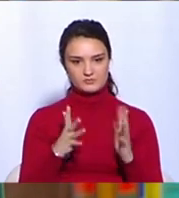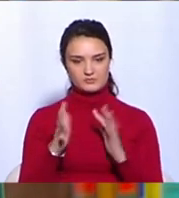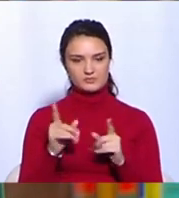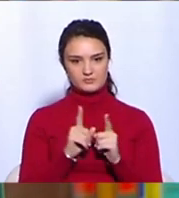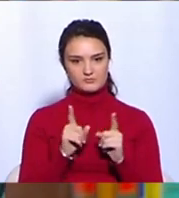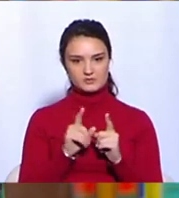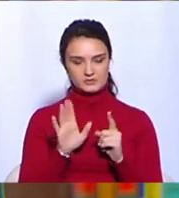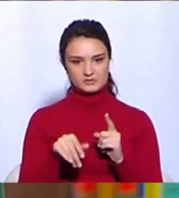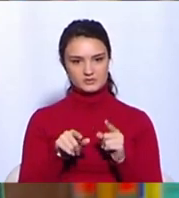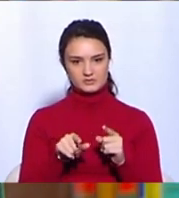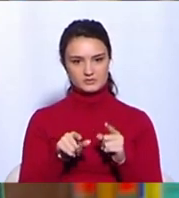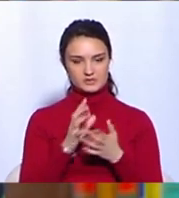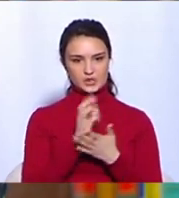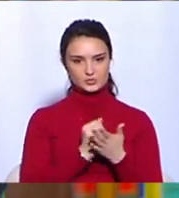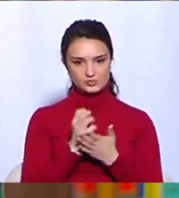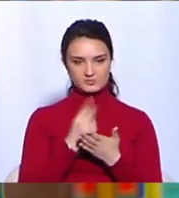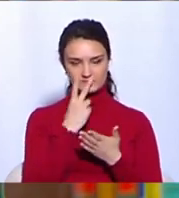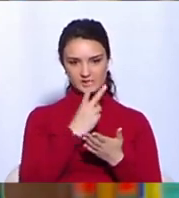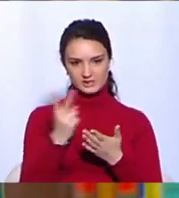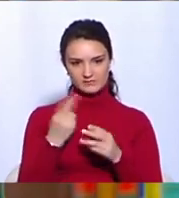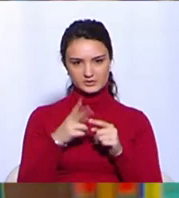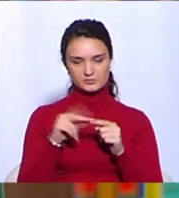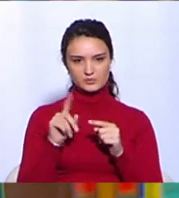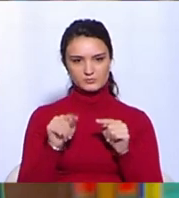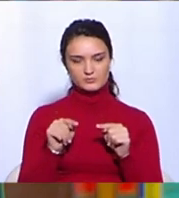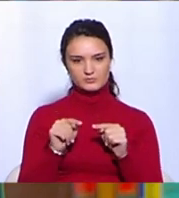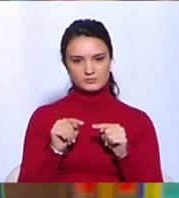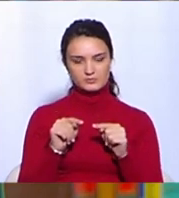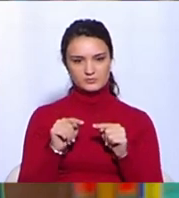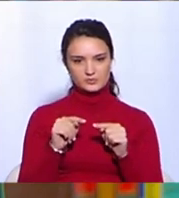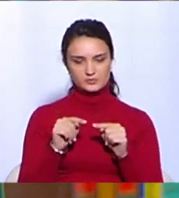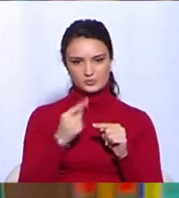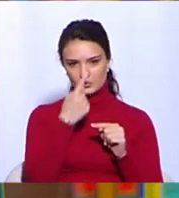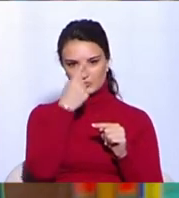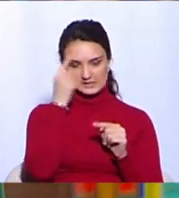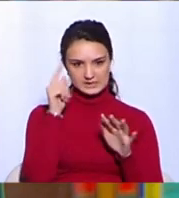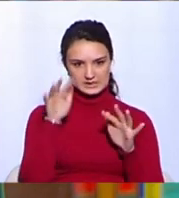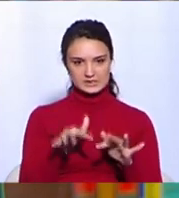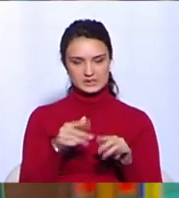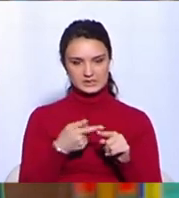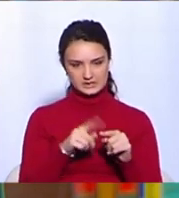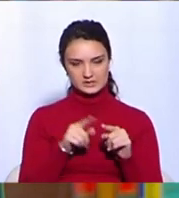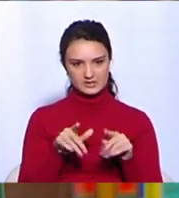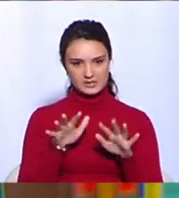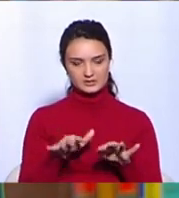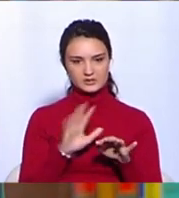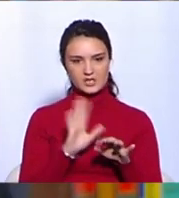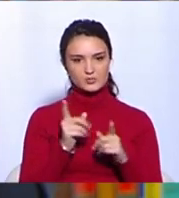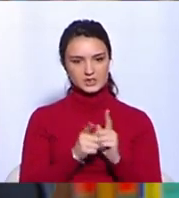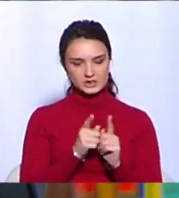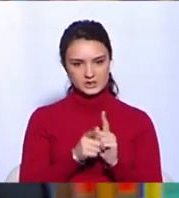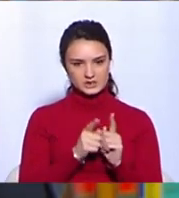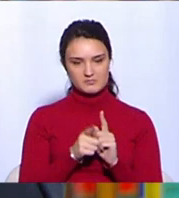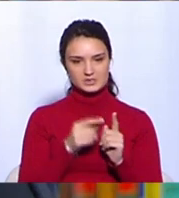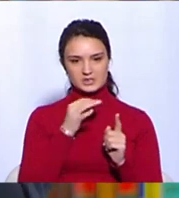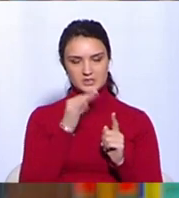მაინც ველოლიავებით რესურსებს ხედავთ, იმიტომ რომ პრეფრონტალური, ანუ შუბლის წილის კერქი სანამ არ